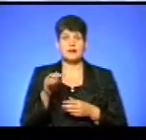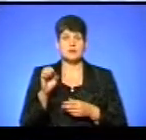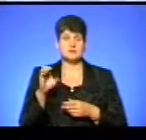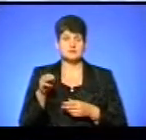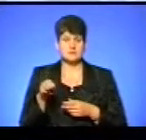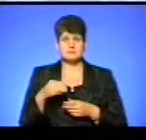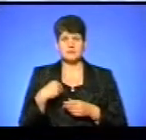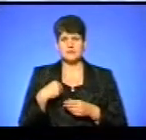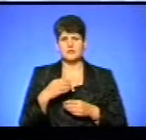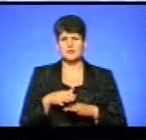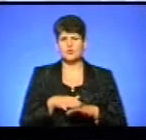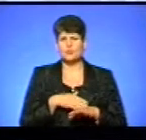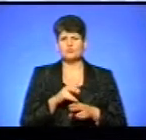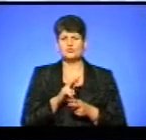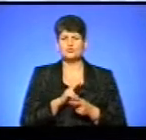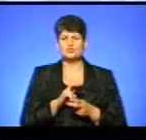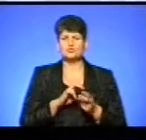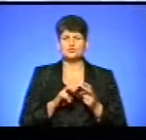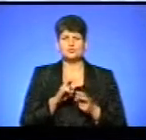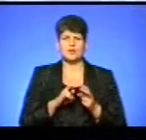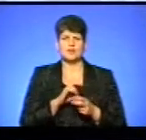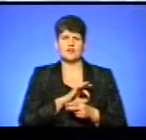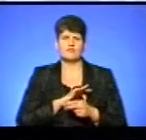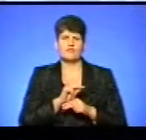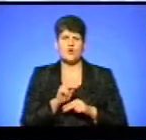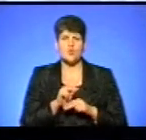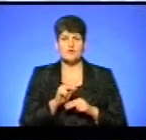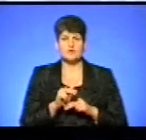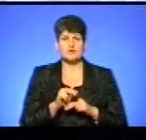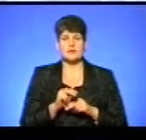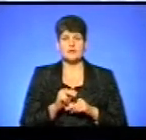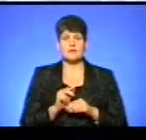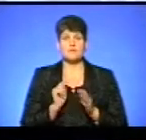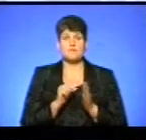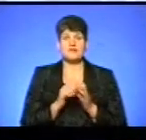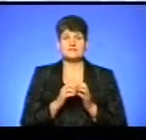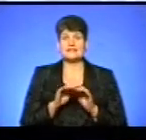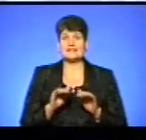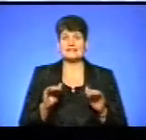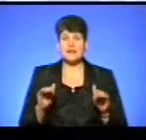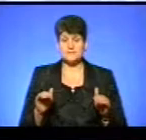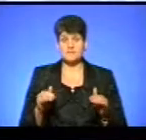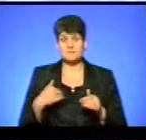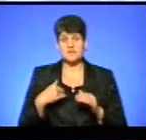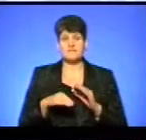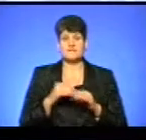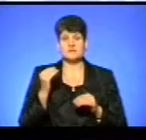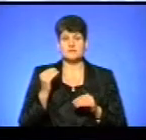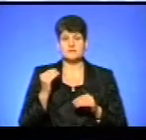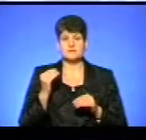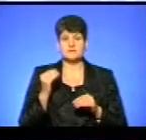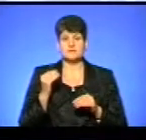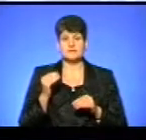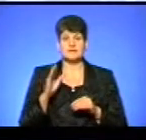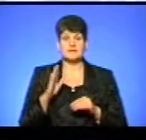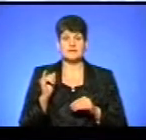мені довго шукали вихованника, бо я був такий старший хлопець, ну, і попав серед дітей. І мені вибрали вихованника і дали